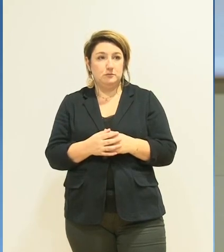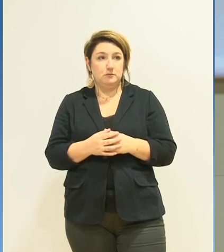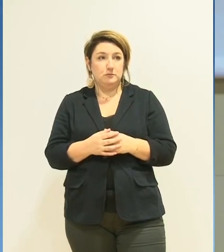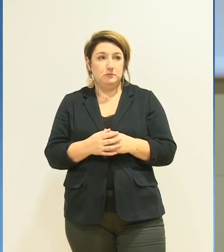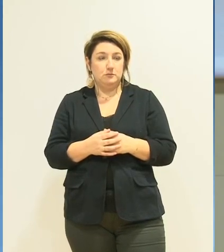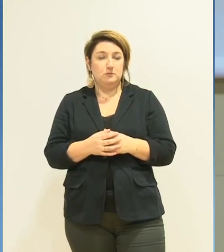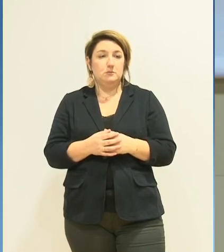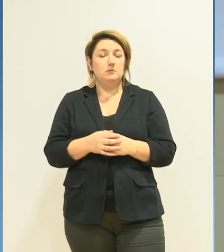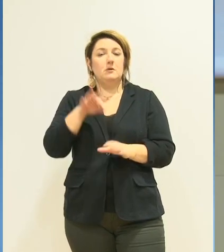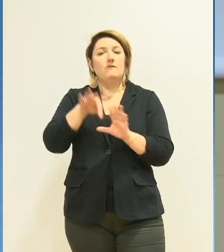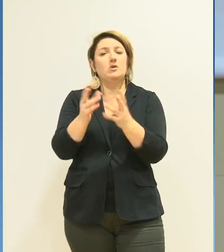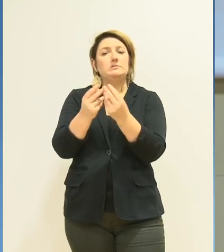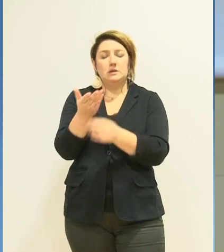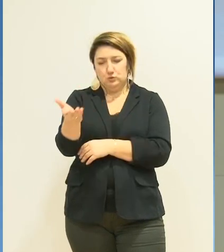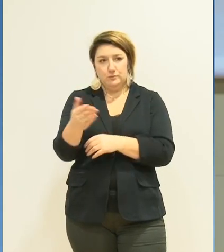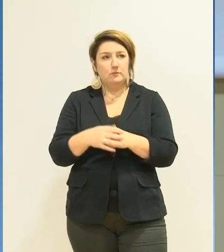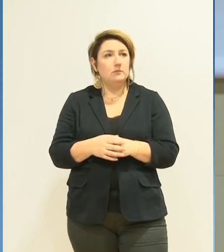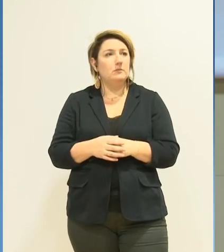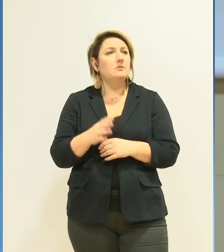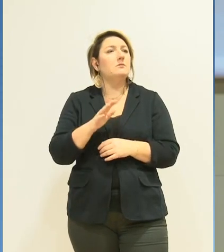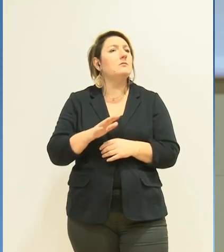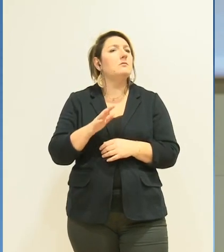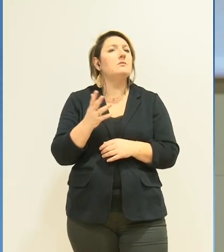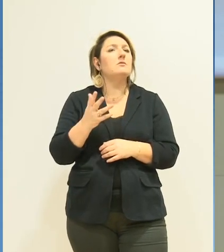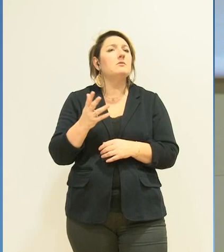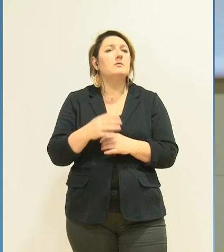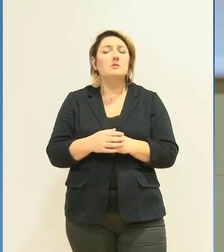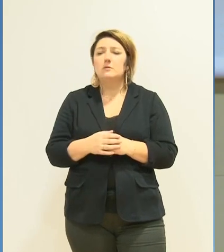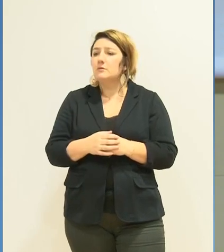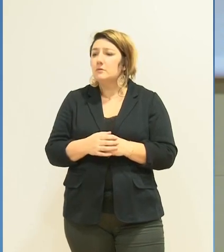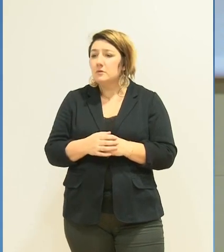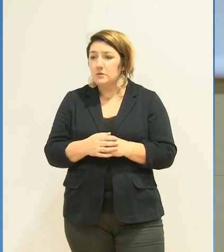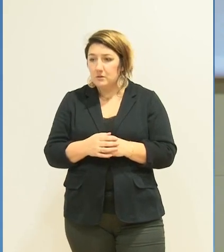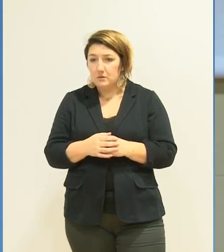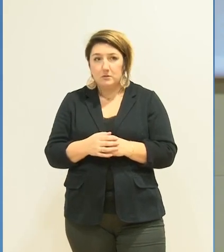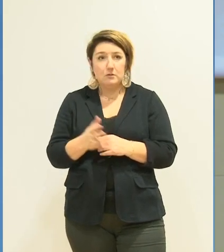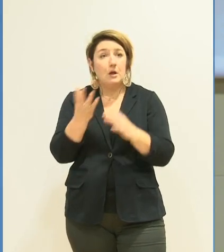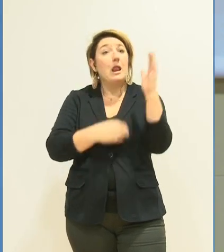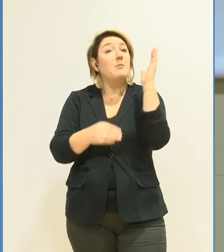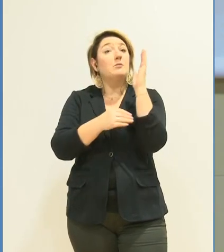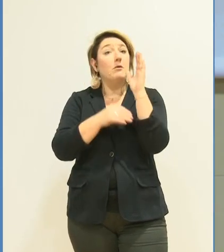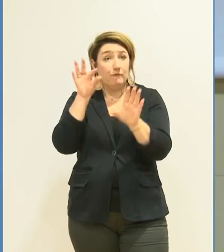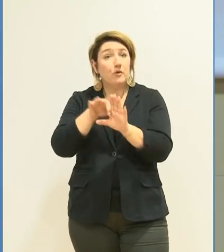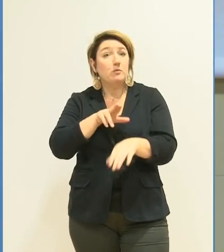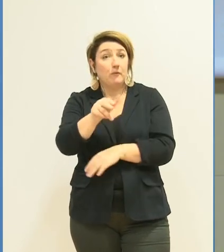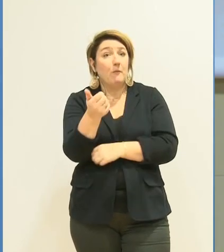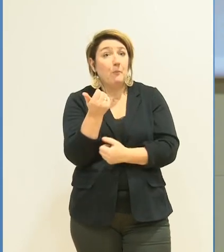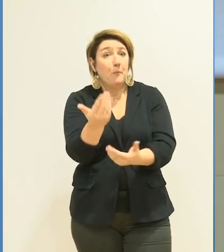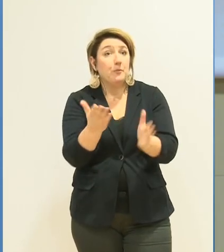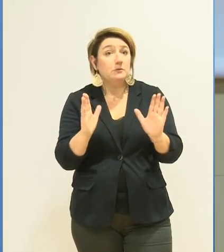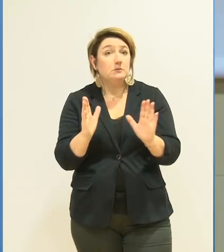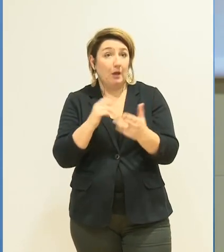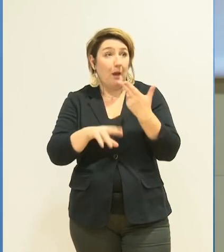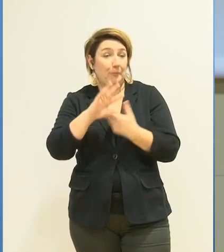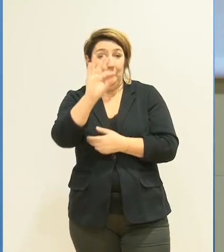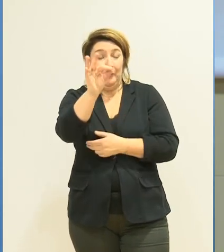explications de vote pardon je vais j'allais mettre aux voix le mandement mais la réponse